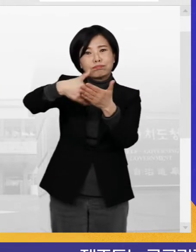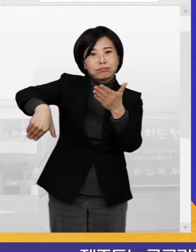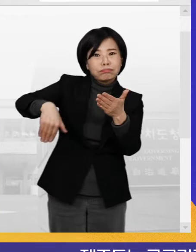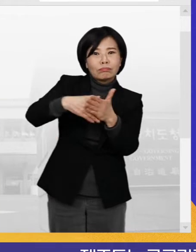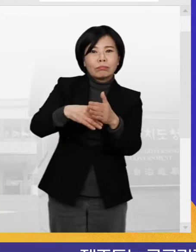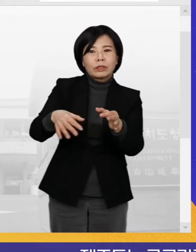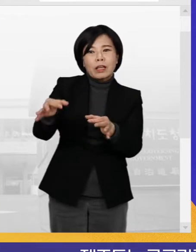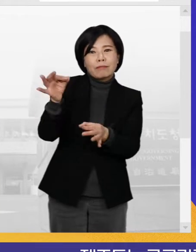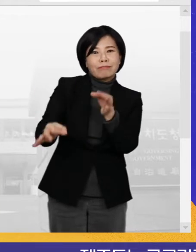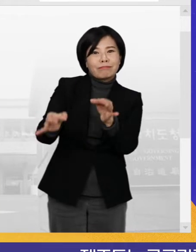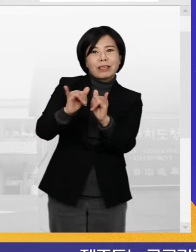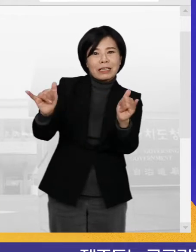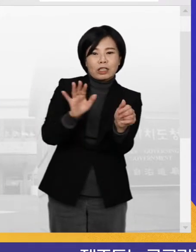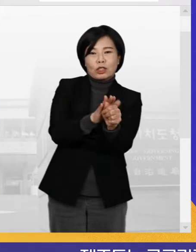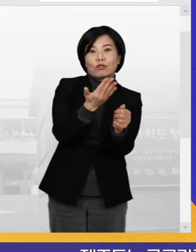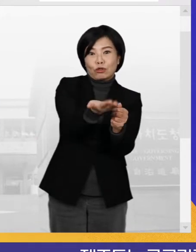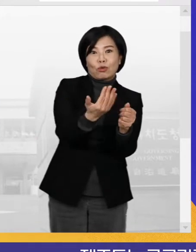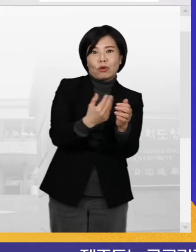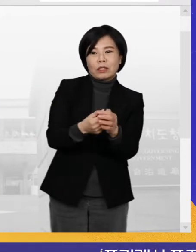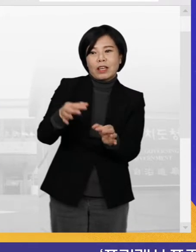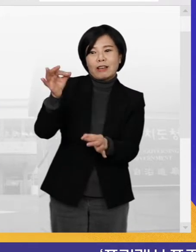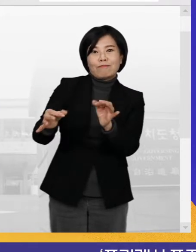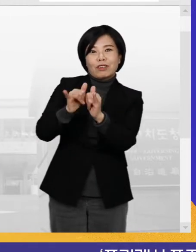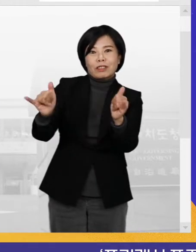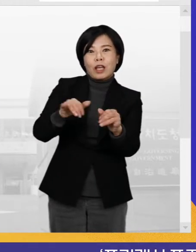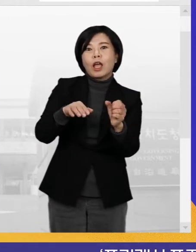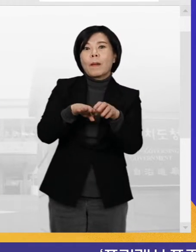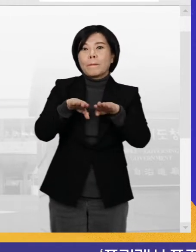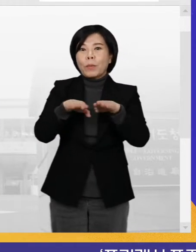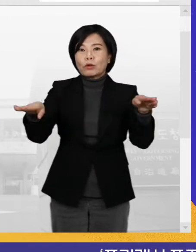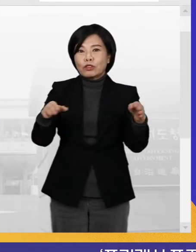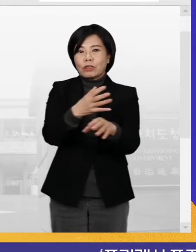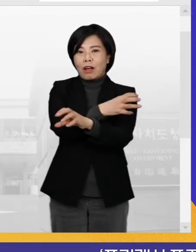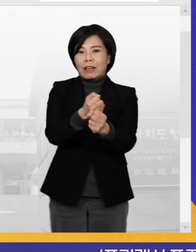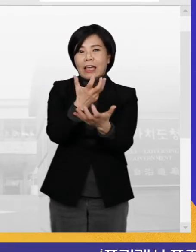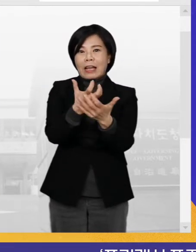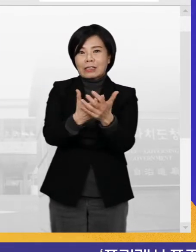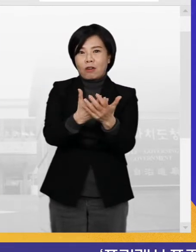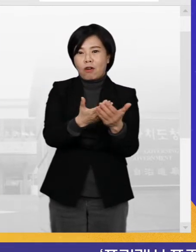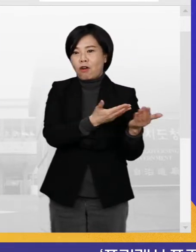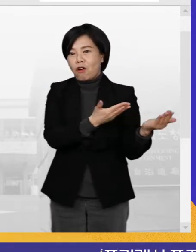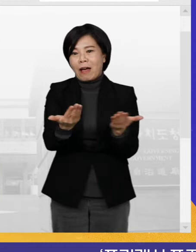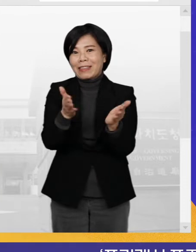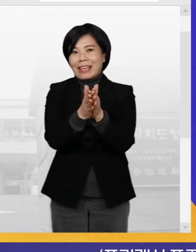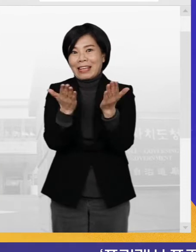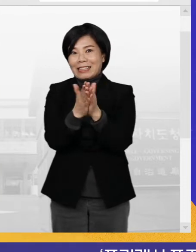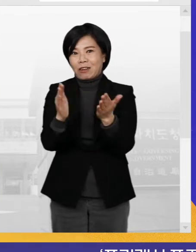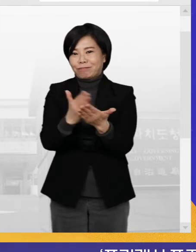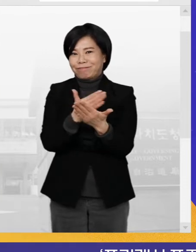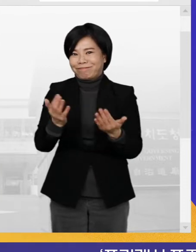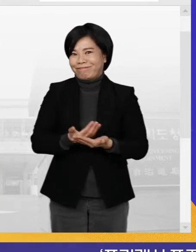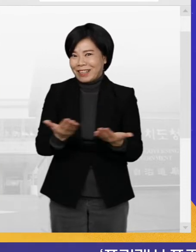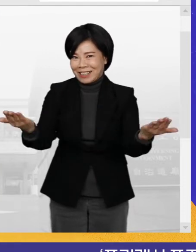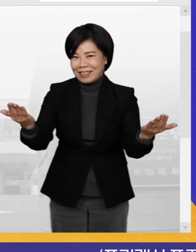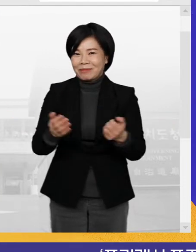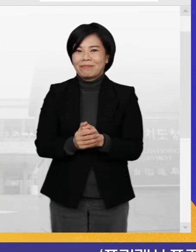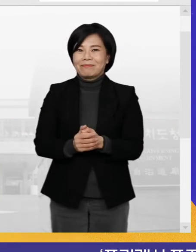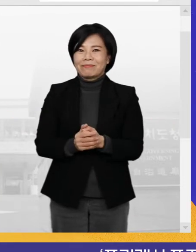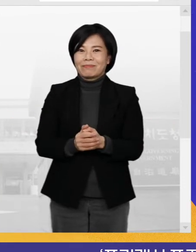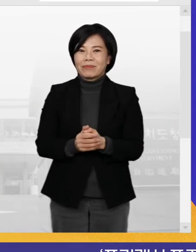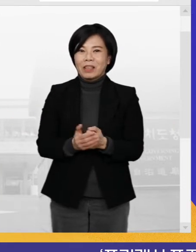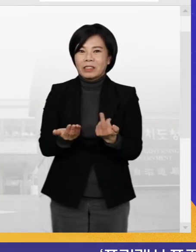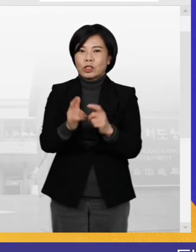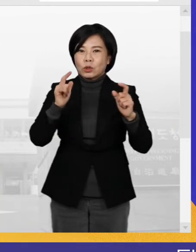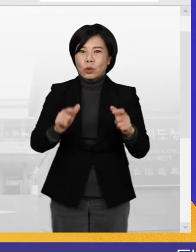적용에서 제외된 프리랜서를 지원하기 위해 프리랜서 표준계약서 작성을 위한 가이드북을 제작 배포한다고